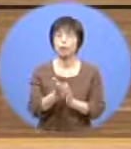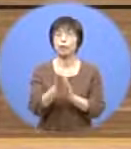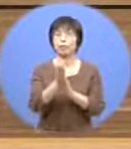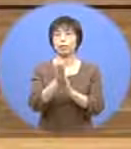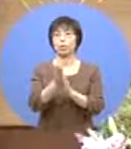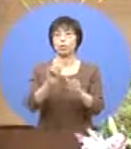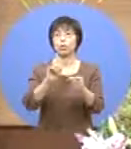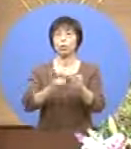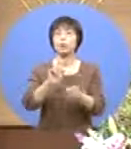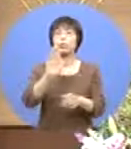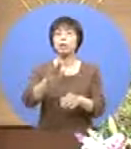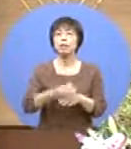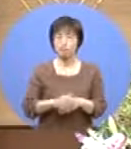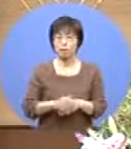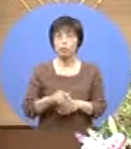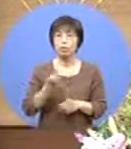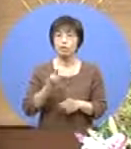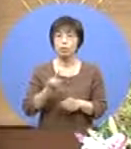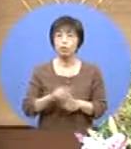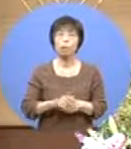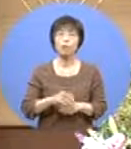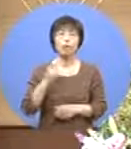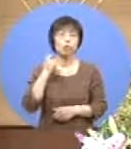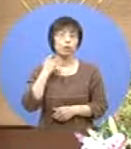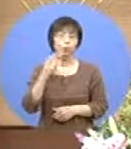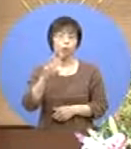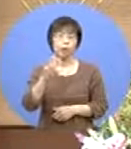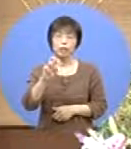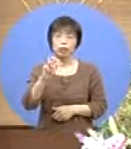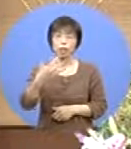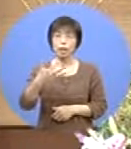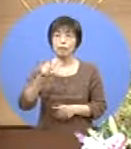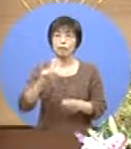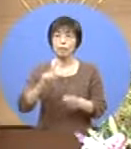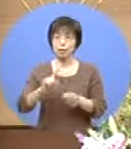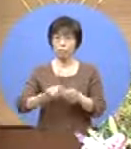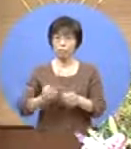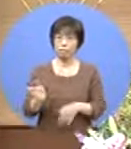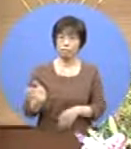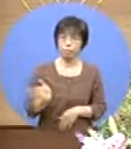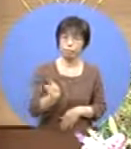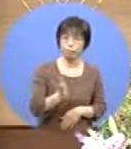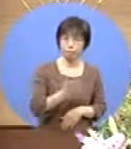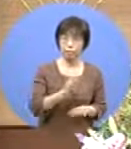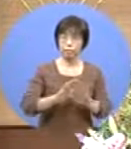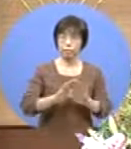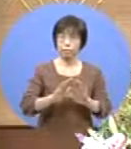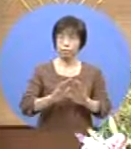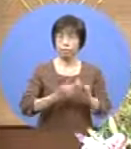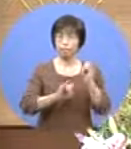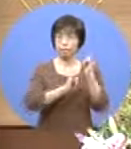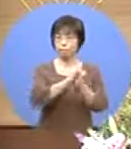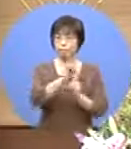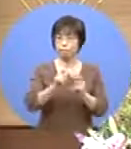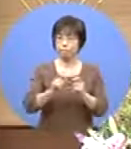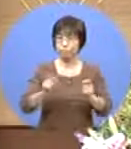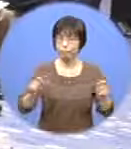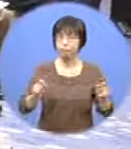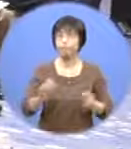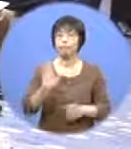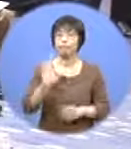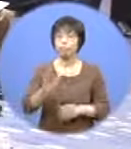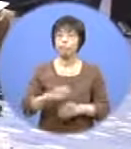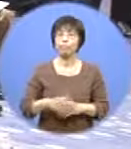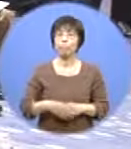的としております。この表彰は昭和28年に始まり、大変歴史のある賞となっております